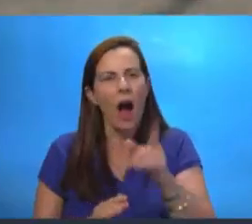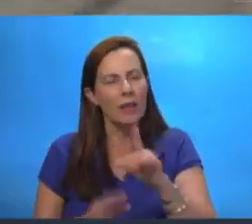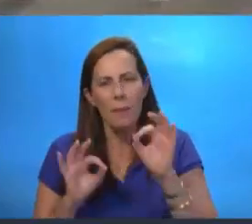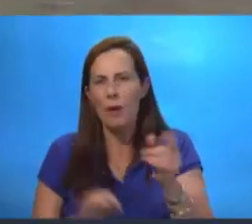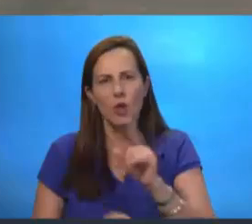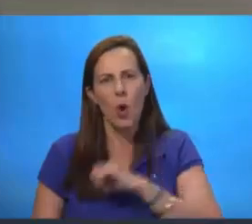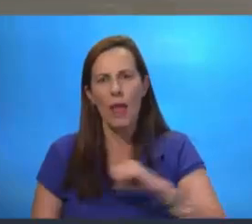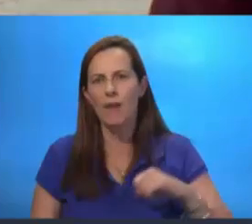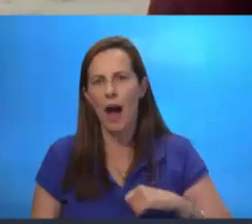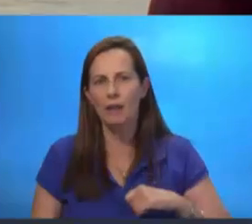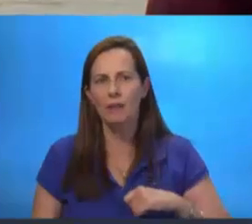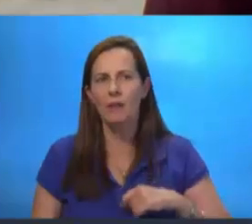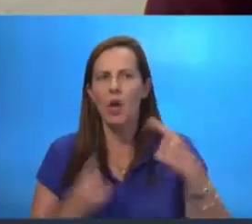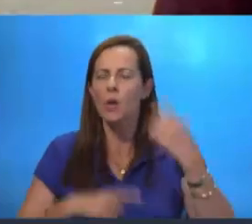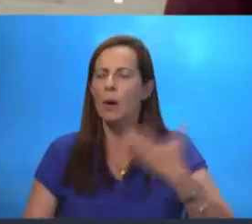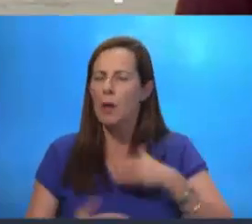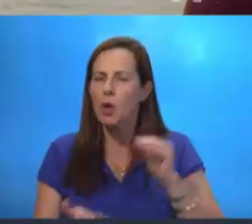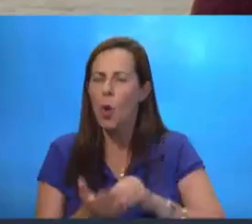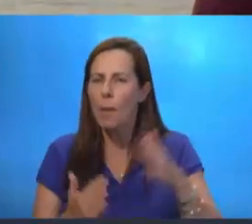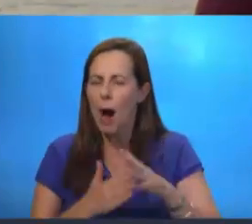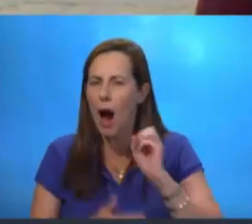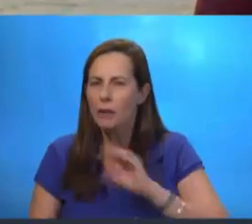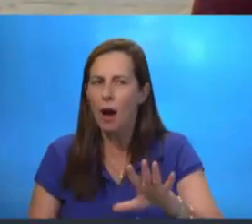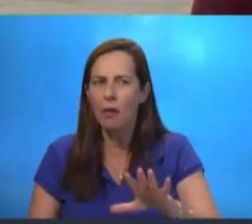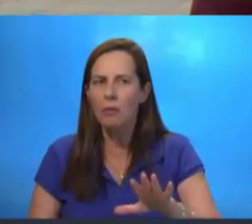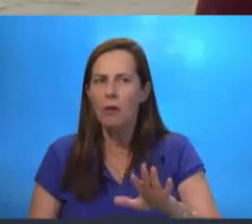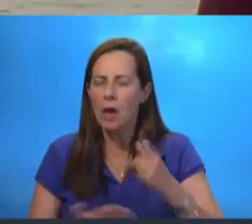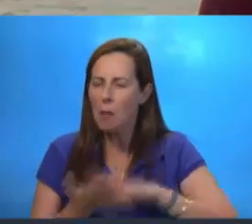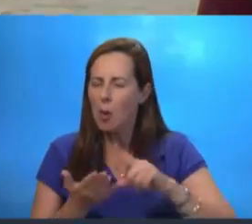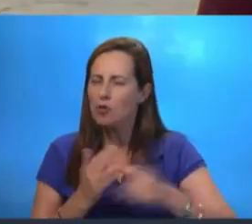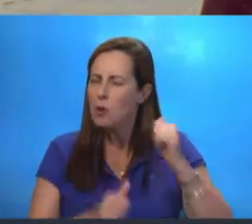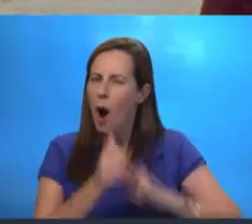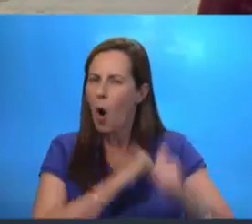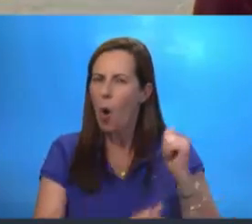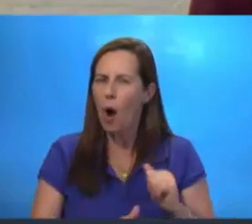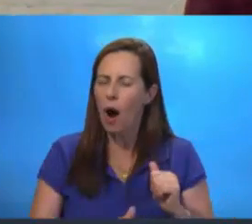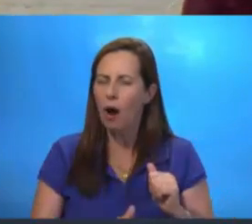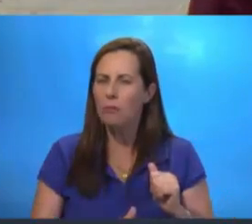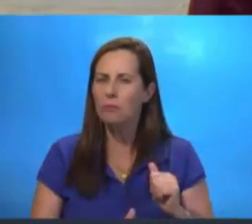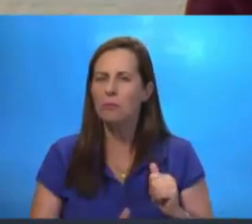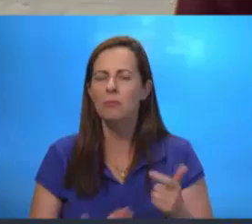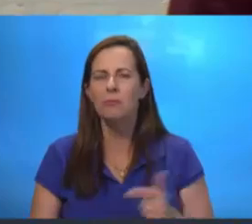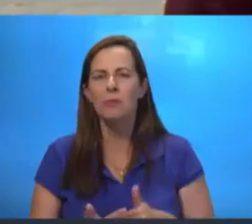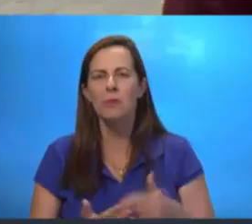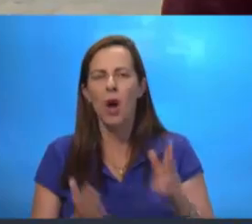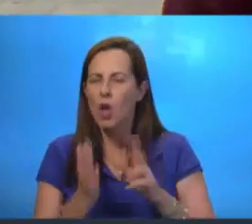לבד. יום אחד אני מקבל דוח הביתה, כמה חודשים אחורה, תמונה שלי עומד או נוסע